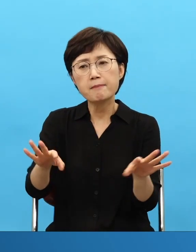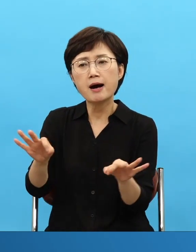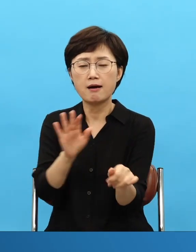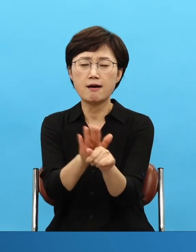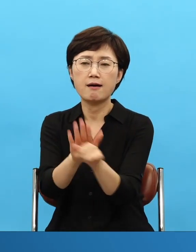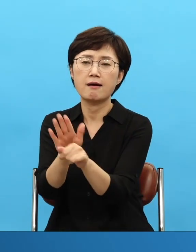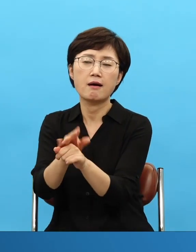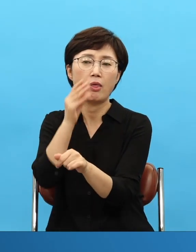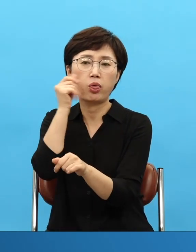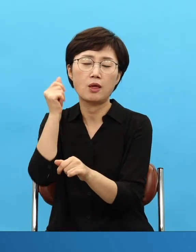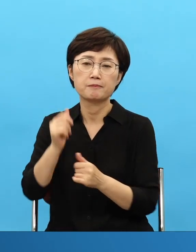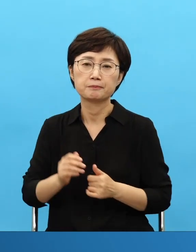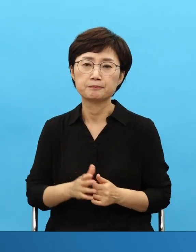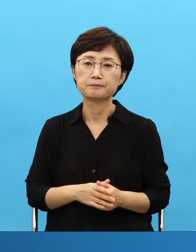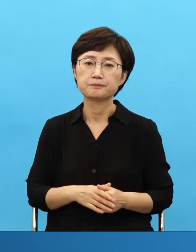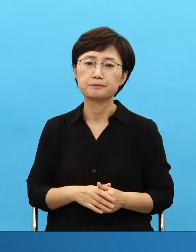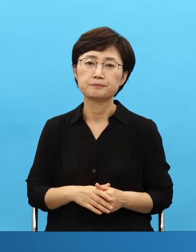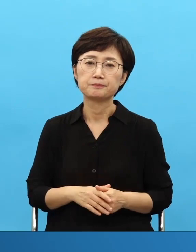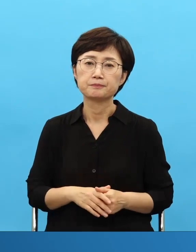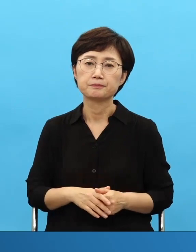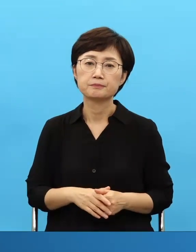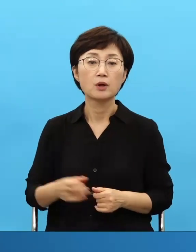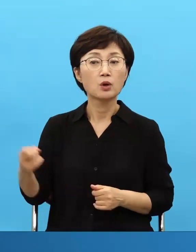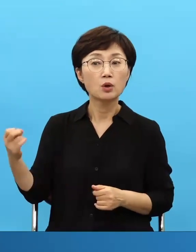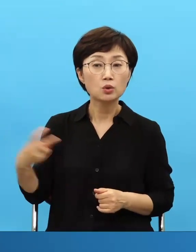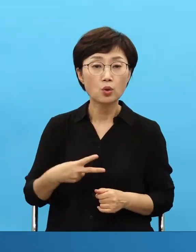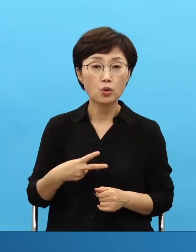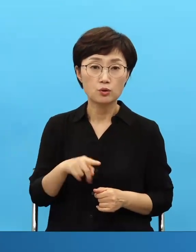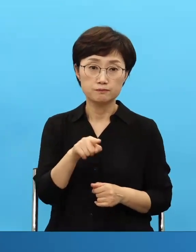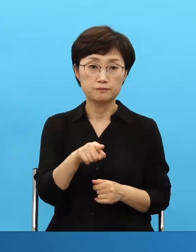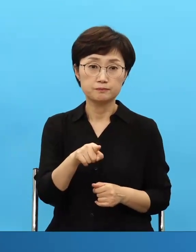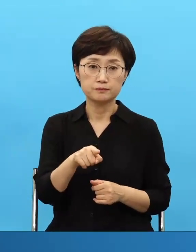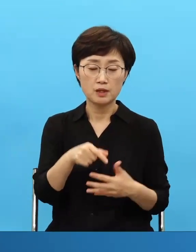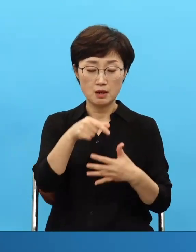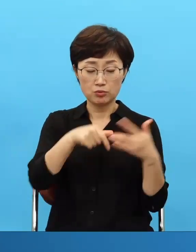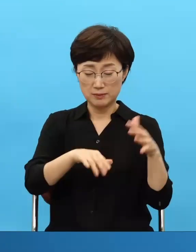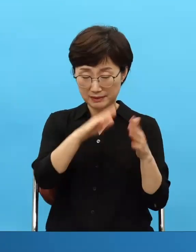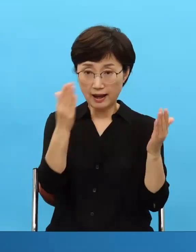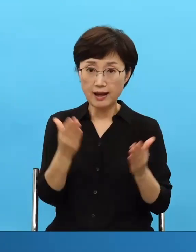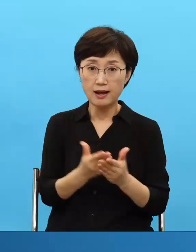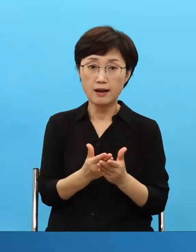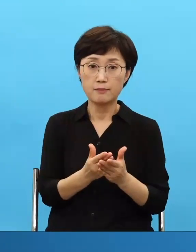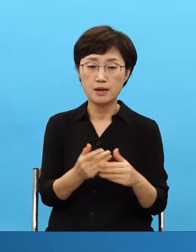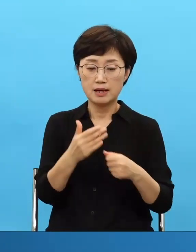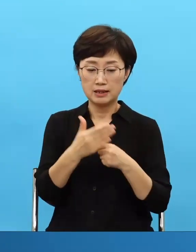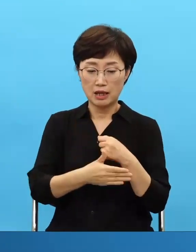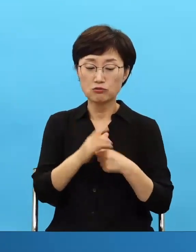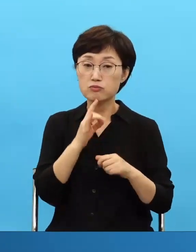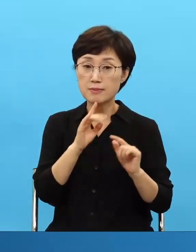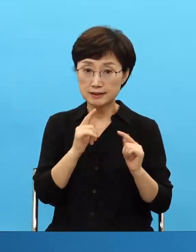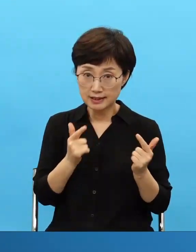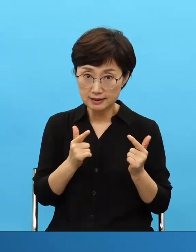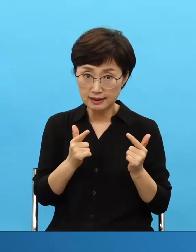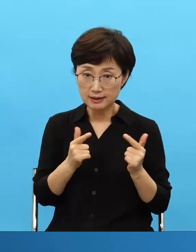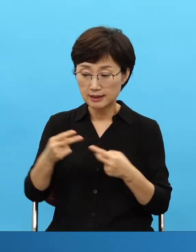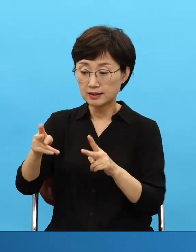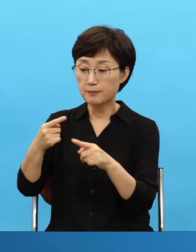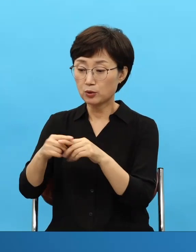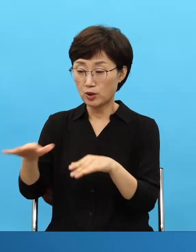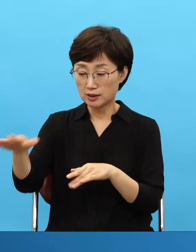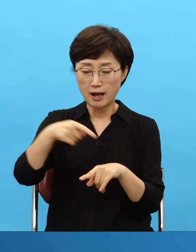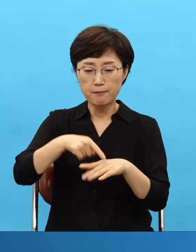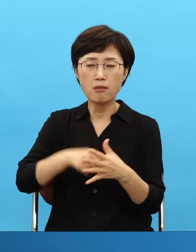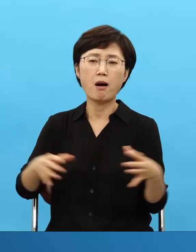있게 했습니다. 또 WRC 전 일정을 메인타운을 비롯해 다락방 교회들이